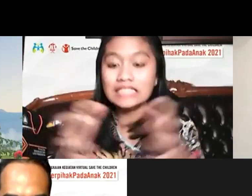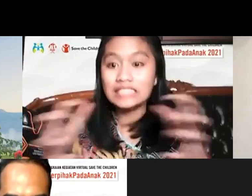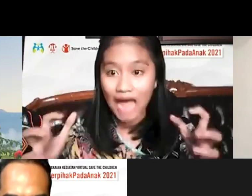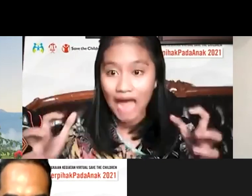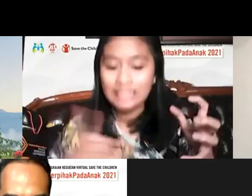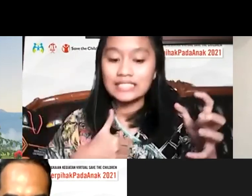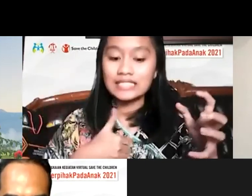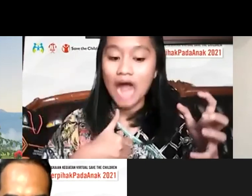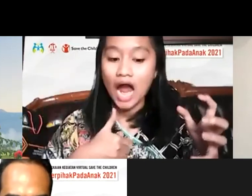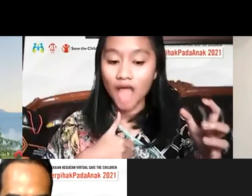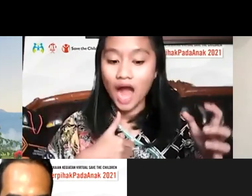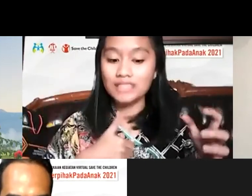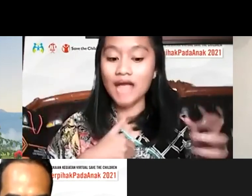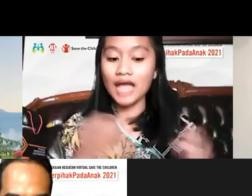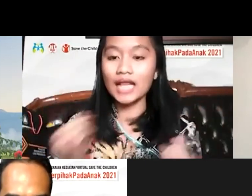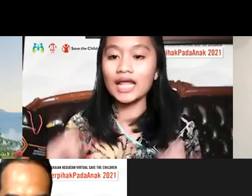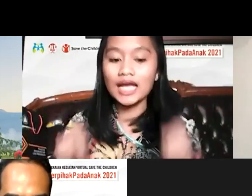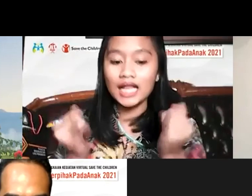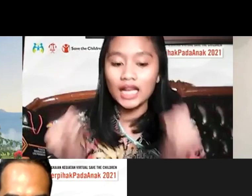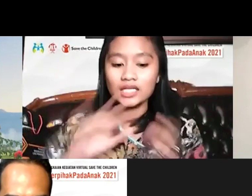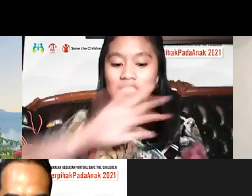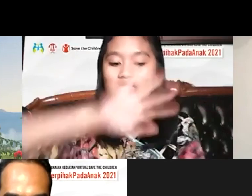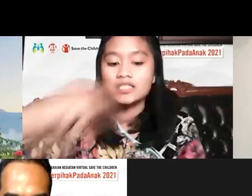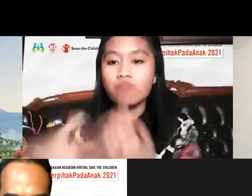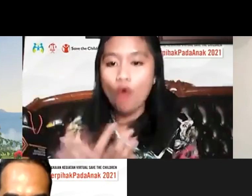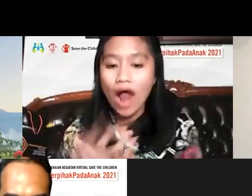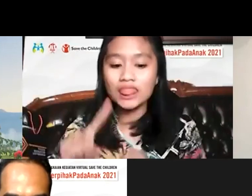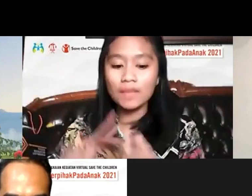Harapan saya adalah, harapan besar saya terutama,